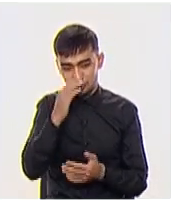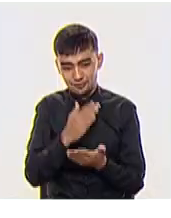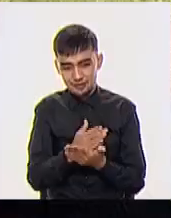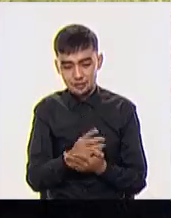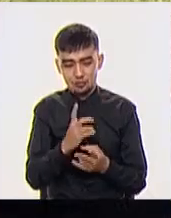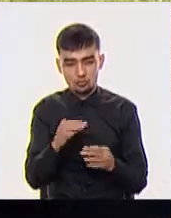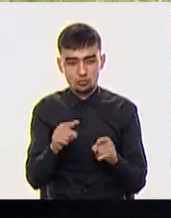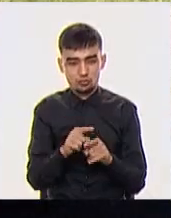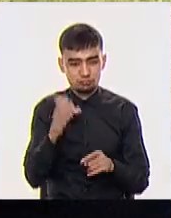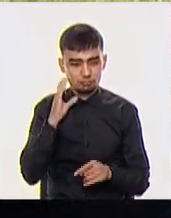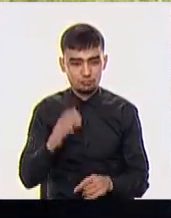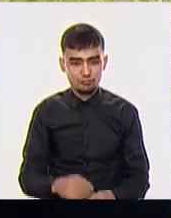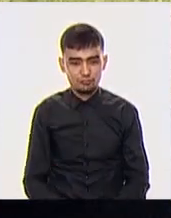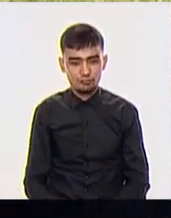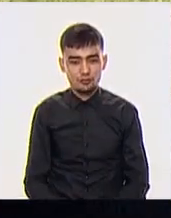государства.